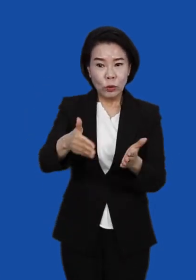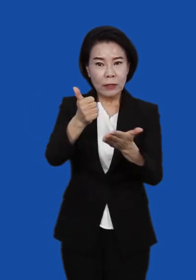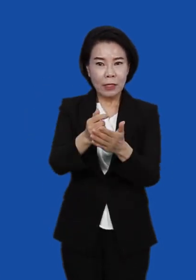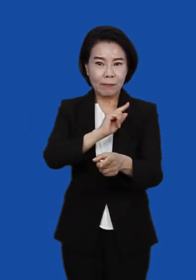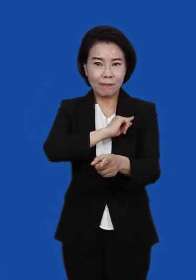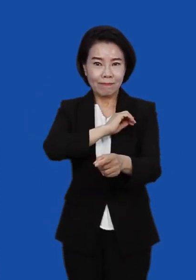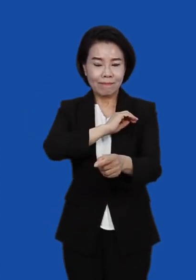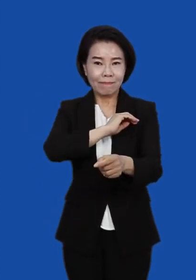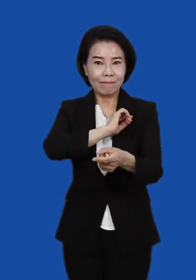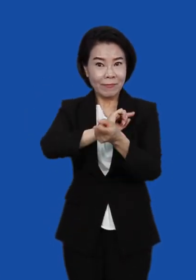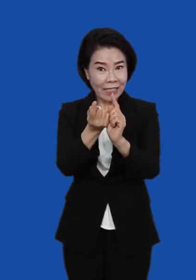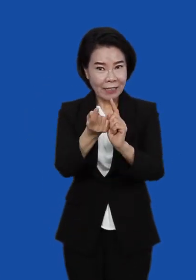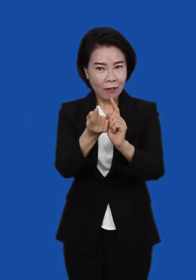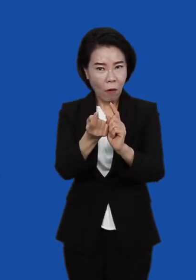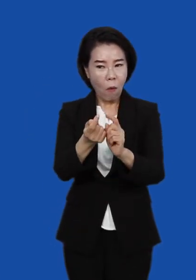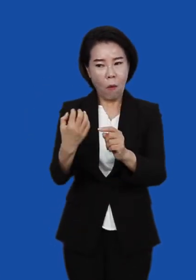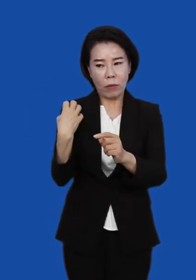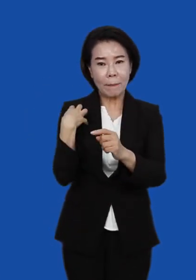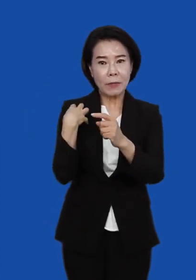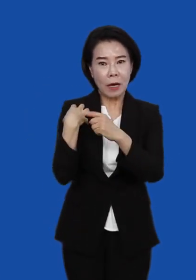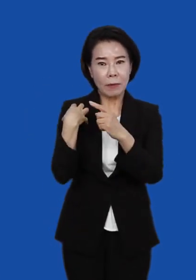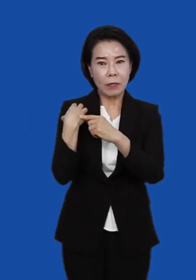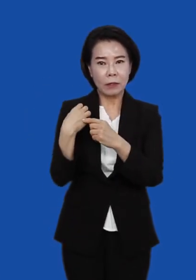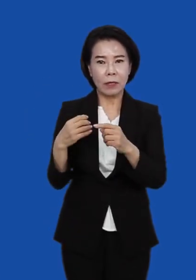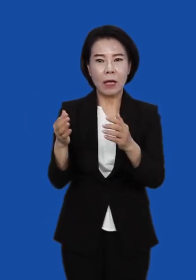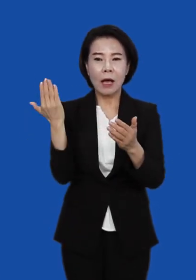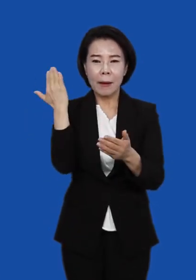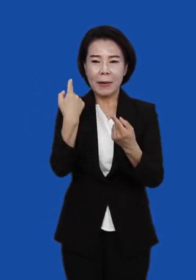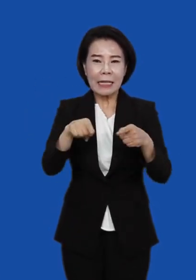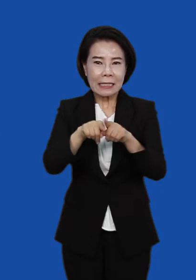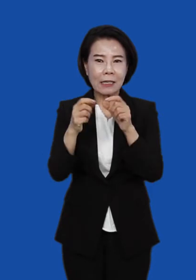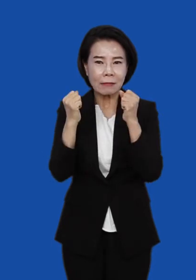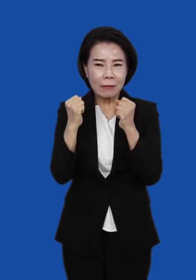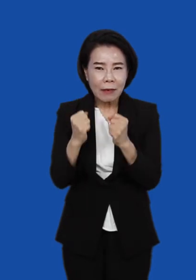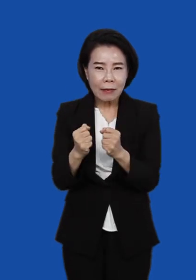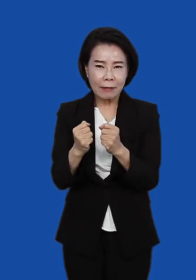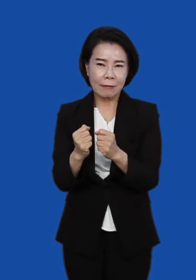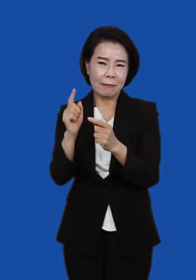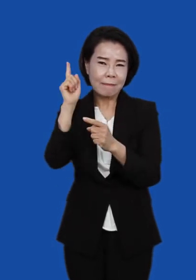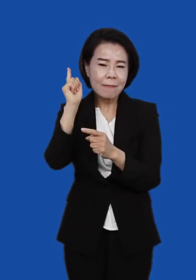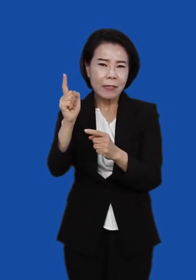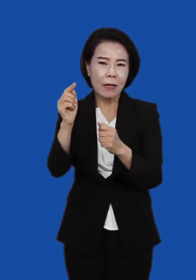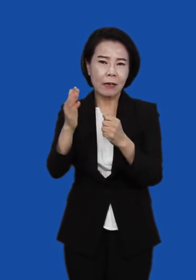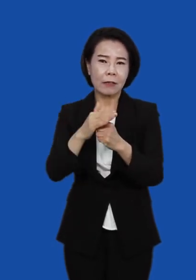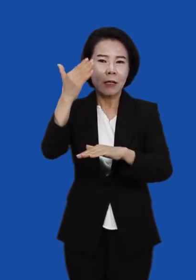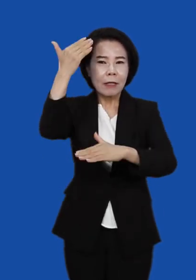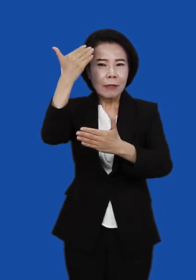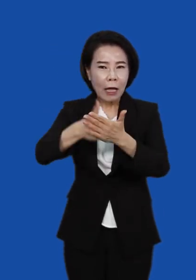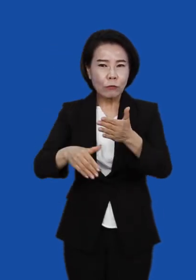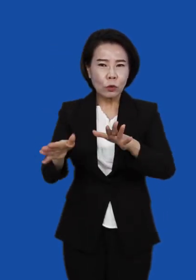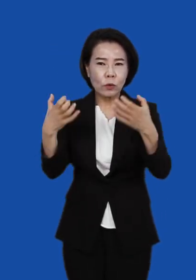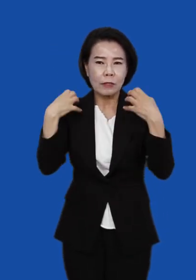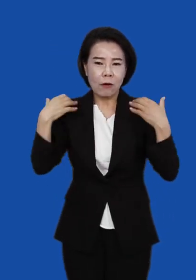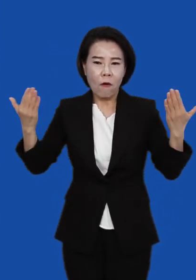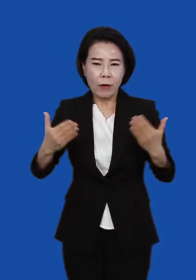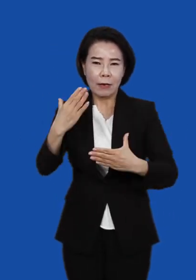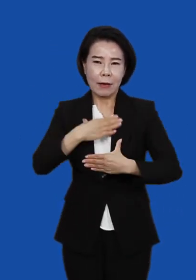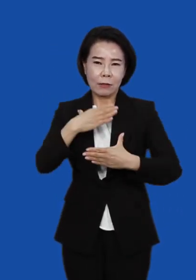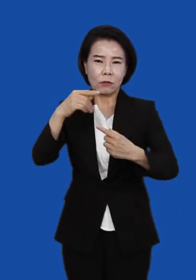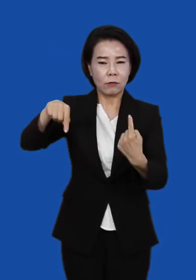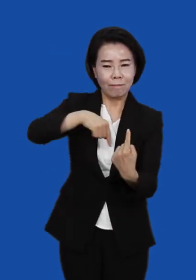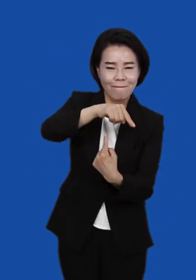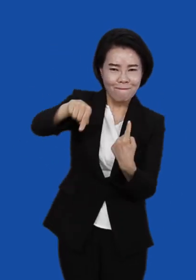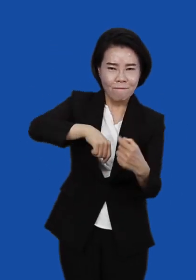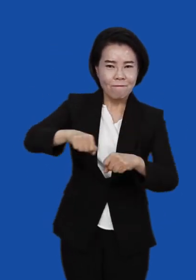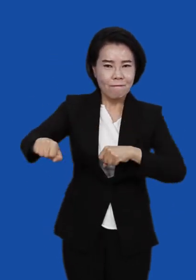구도지사 권한대행은 청정과 공존이라는 일관된 기조 아래 남은 민선 7기 제주도정을